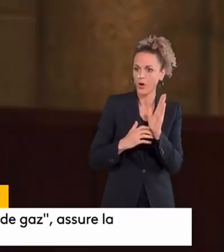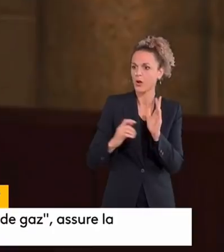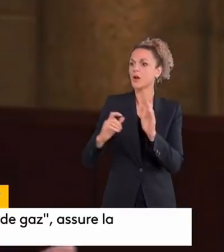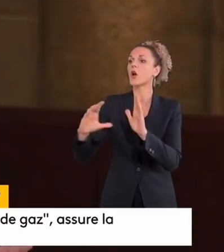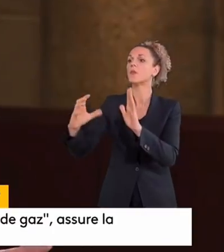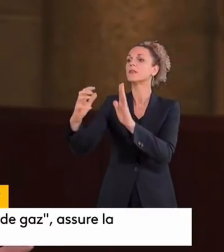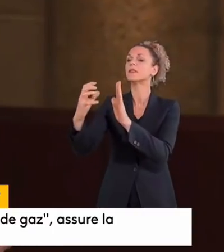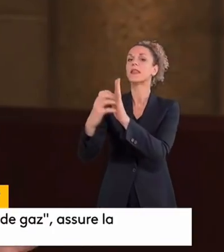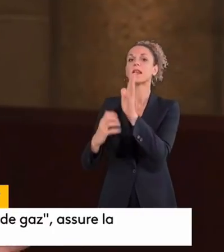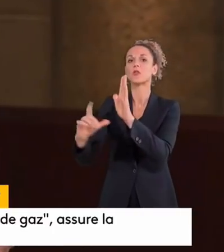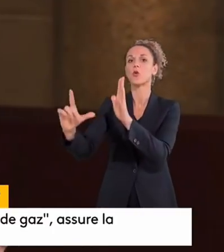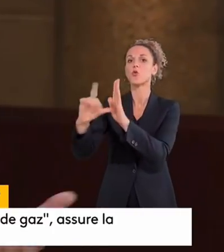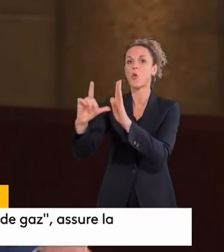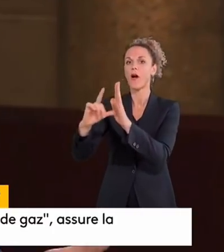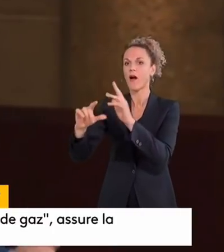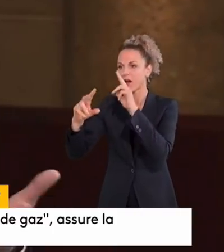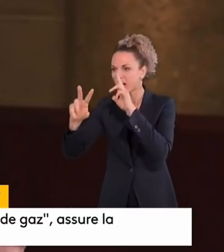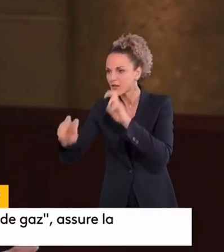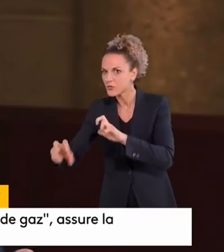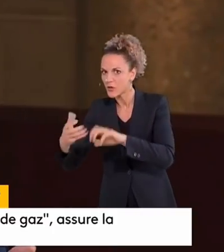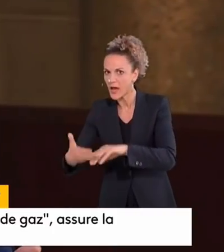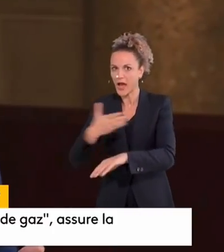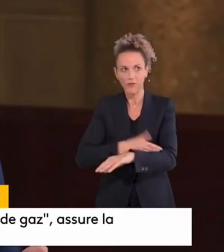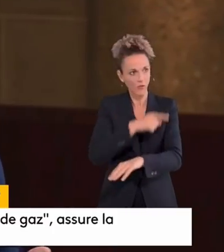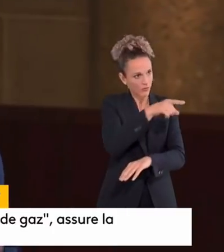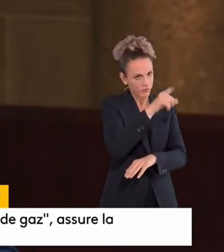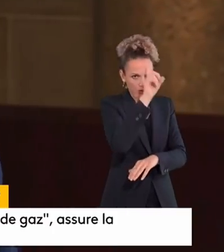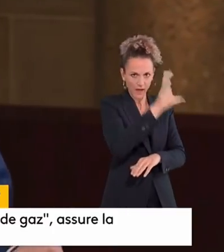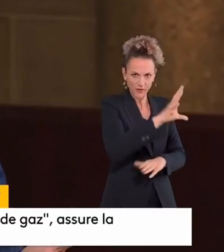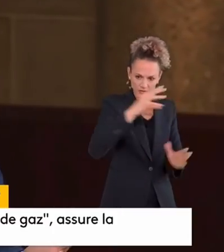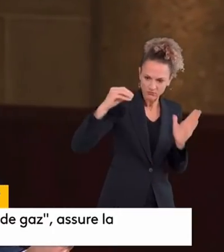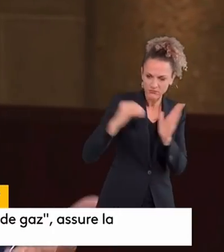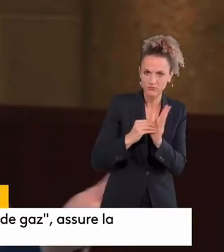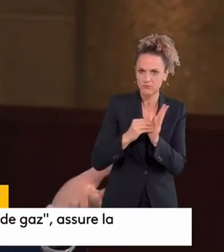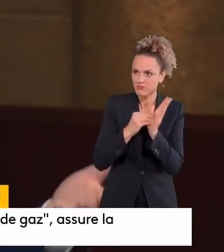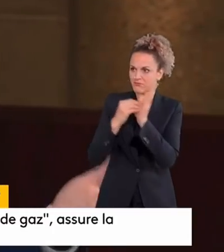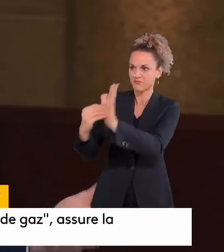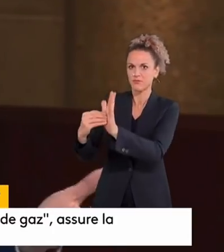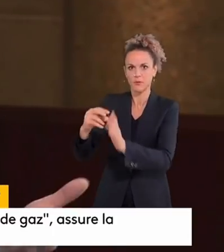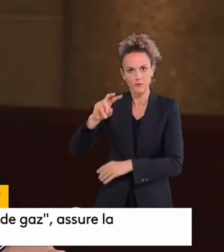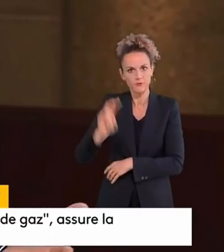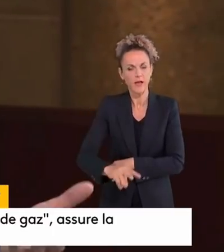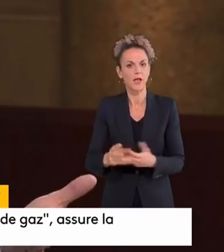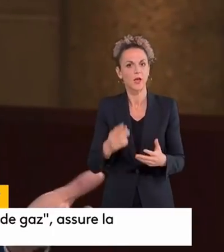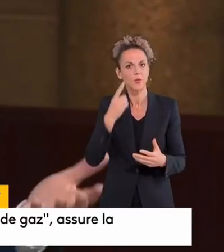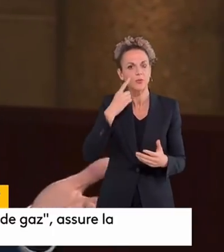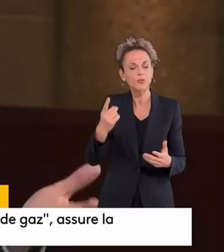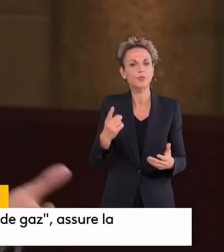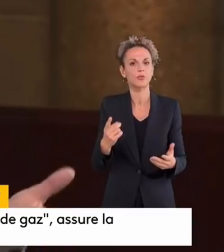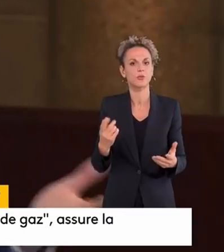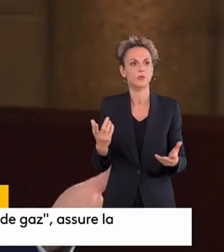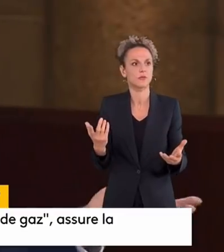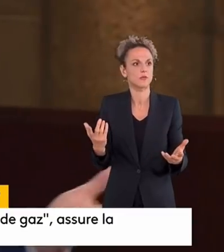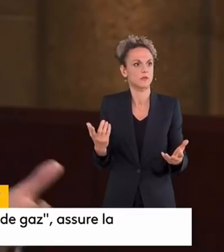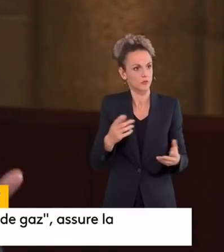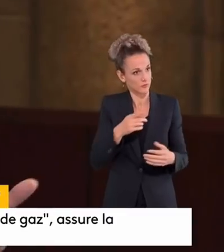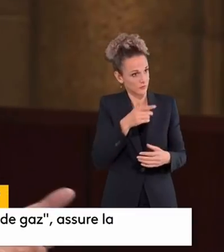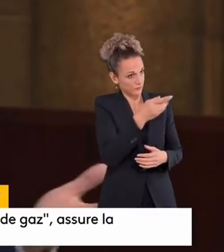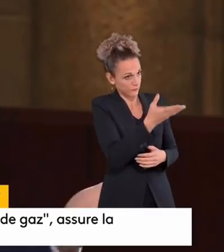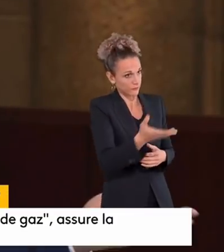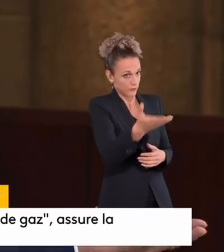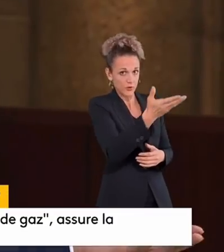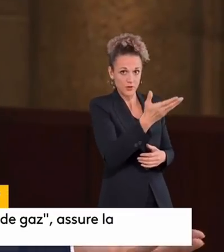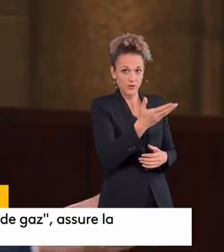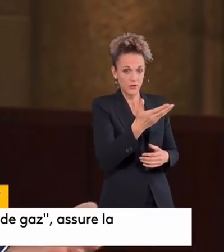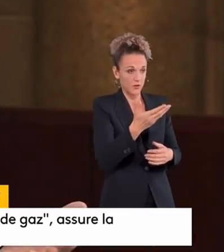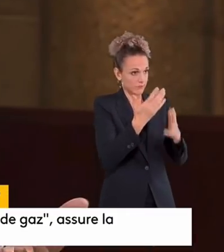de loi? Et c'est le minimum que l'on puisse faire pour que les avis, et donc celles et ceux que